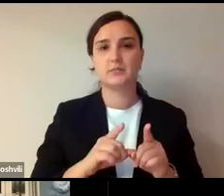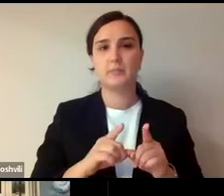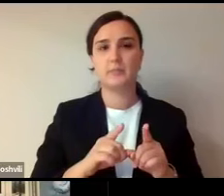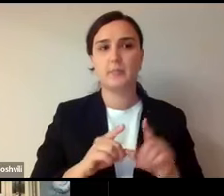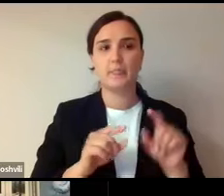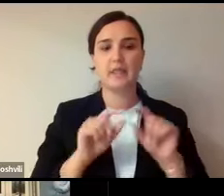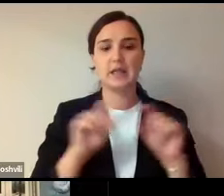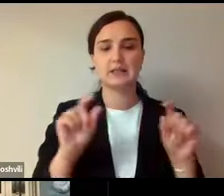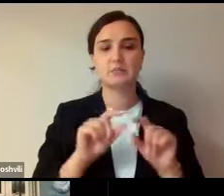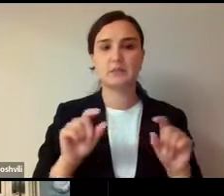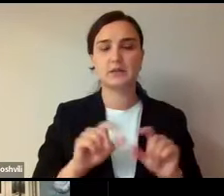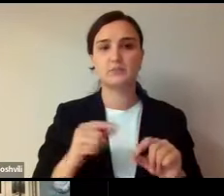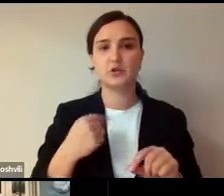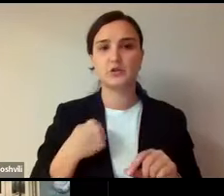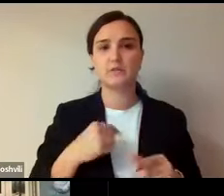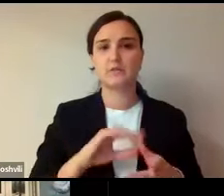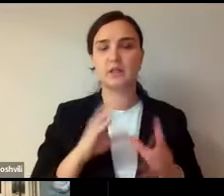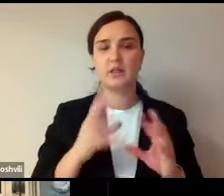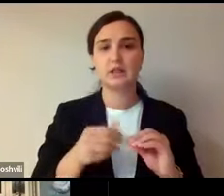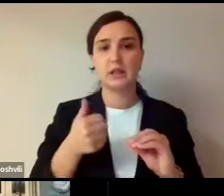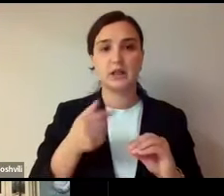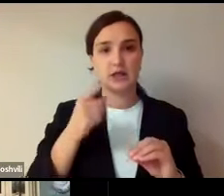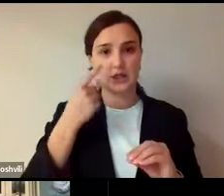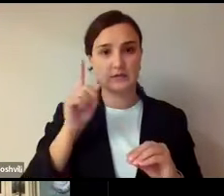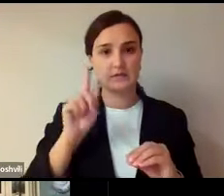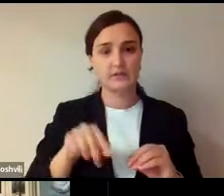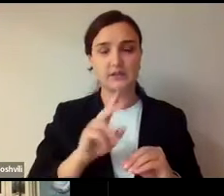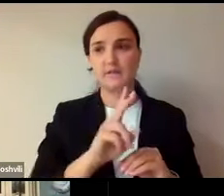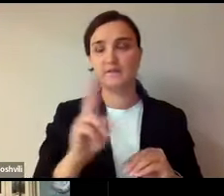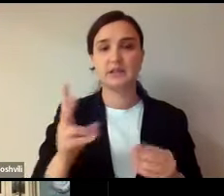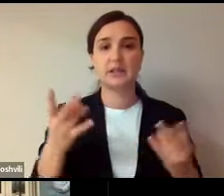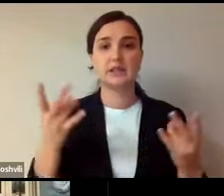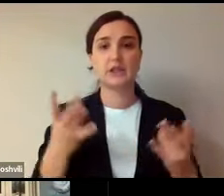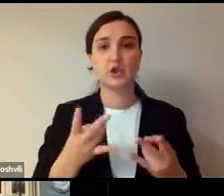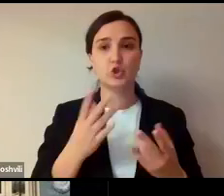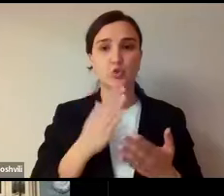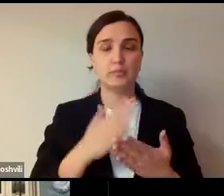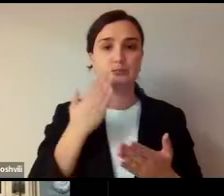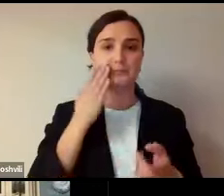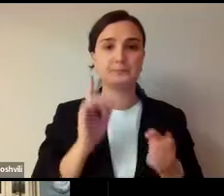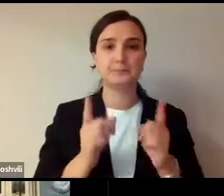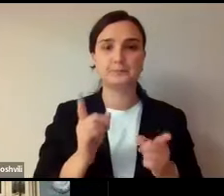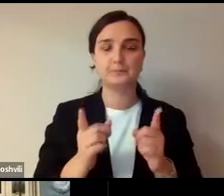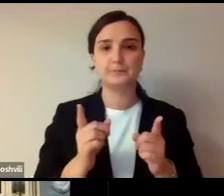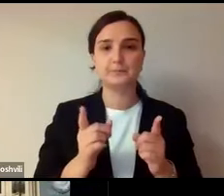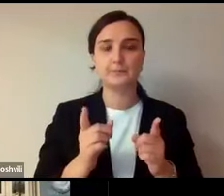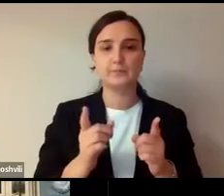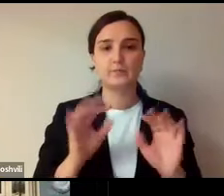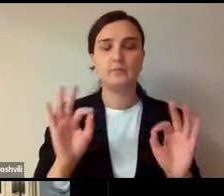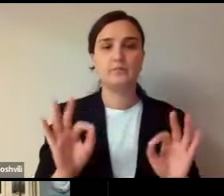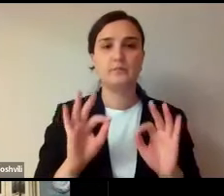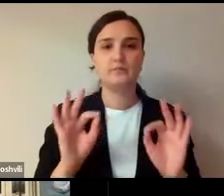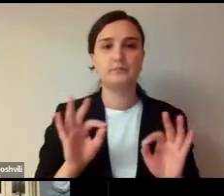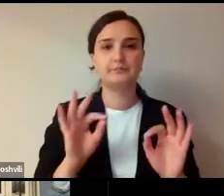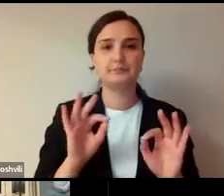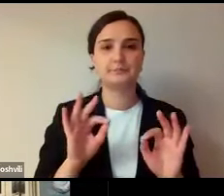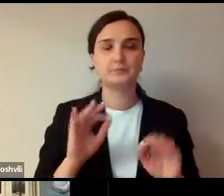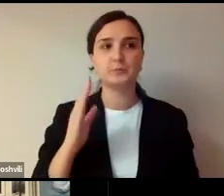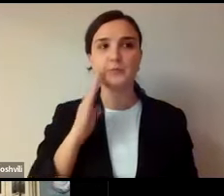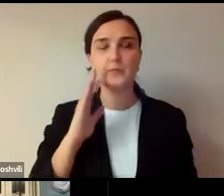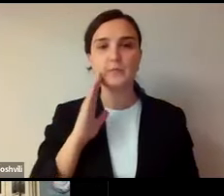ასპექტები, რომელიც ჩვენ ყველაზე კარგად ვიცით, ვისაც ეს საჭიროება აქვს და რეალურად არაფერი